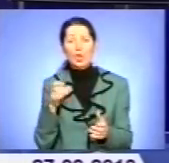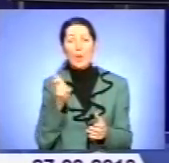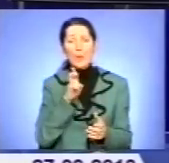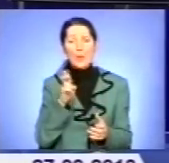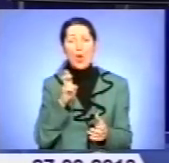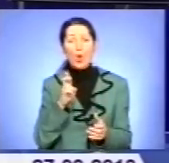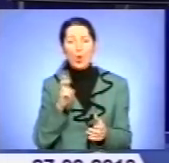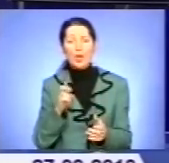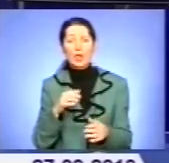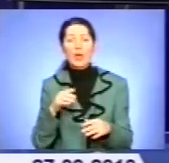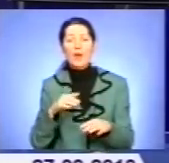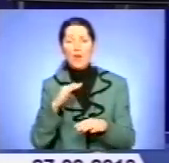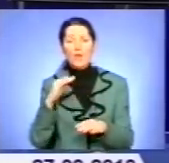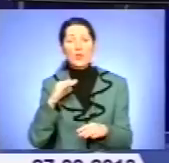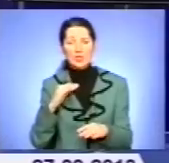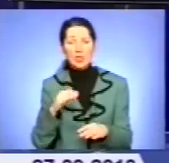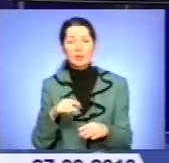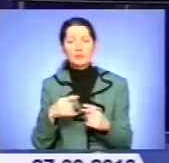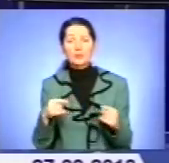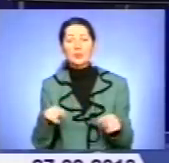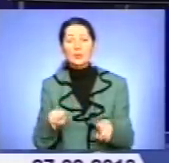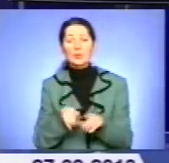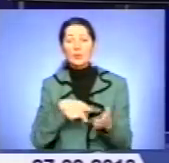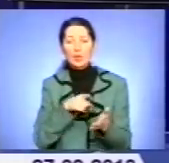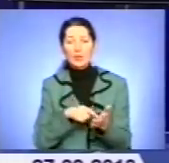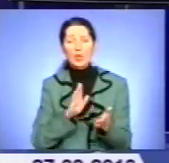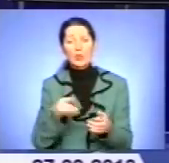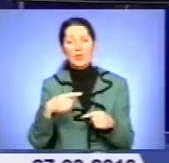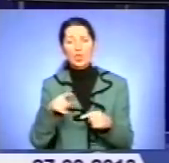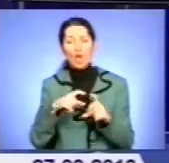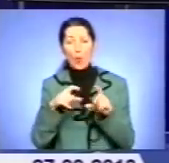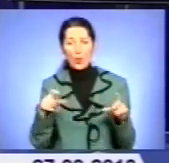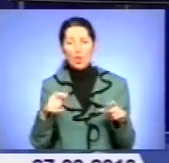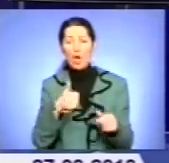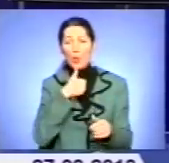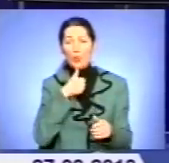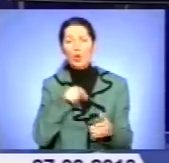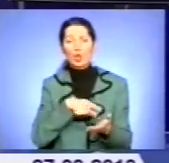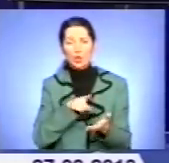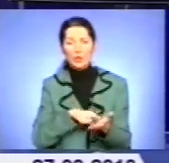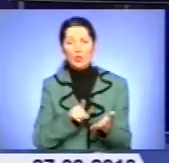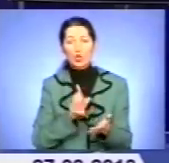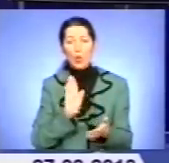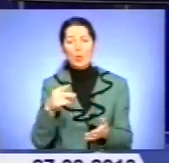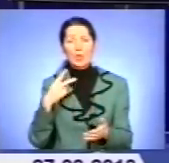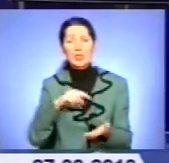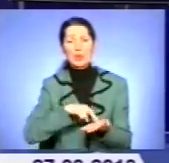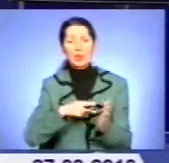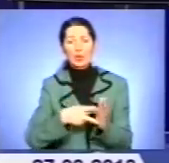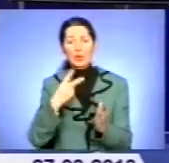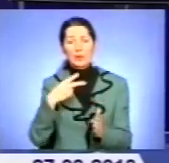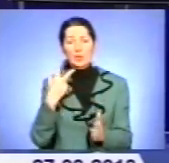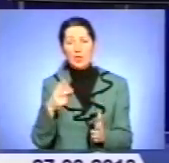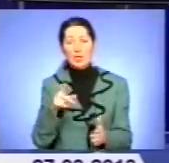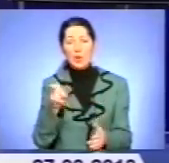Тестування відбудеться у той же час і тих же пунктах пробного тестування, що були заплановані на 23 березня 2013